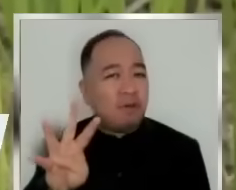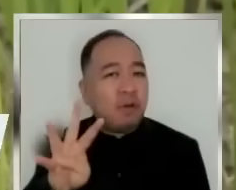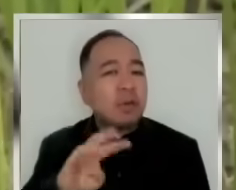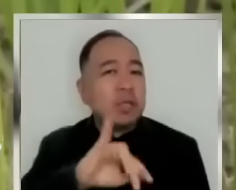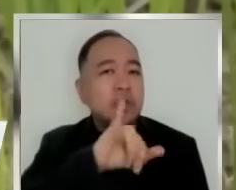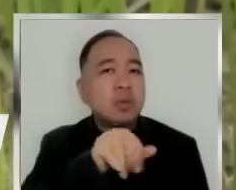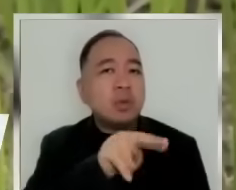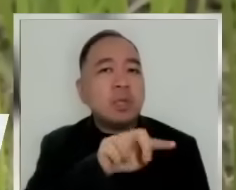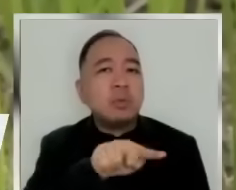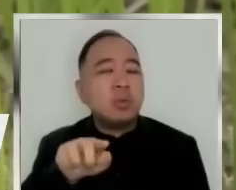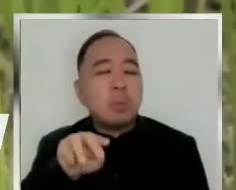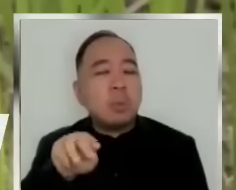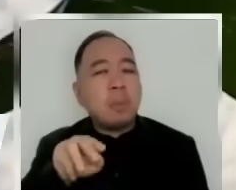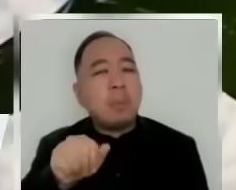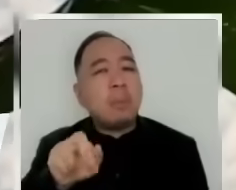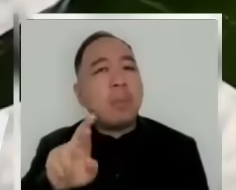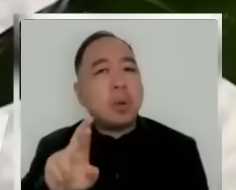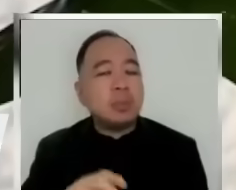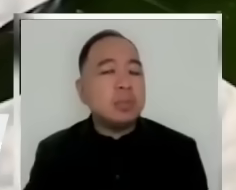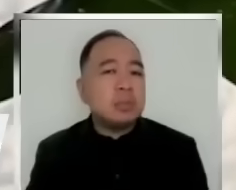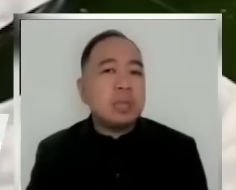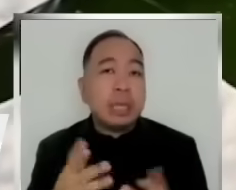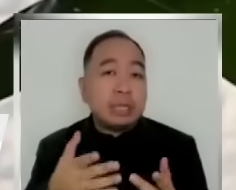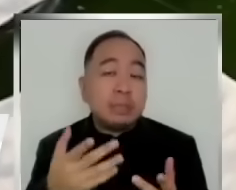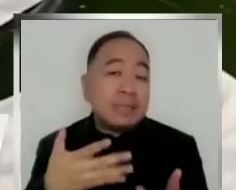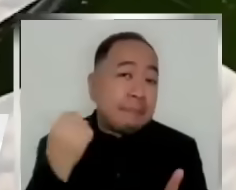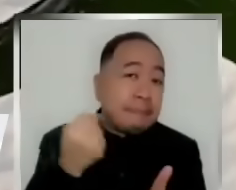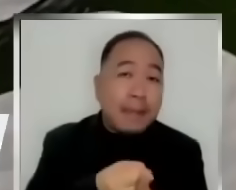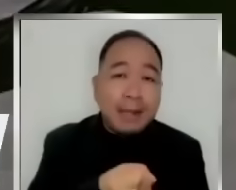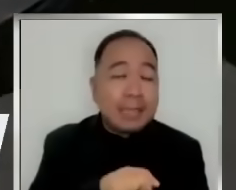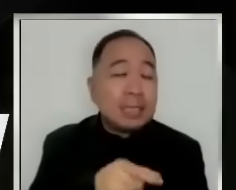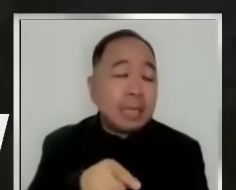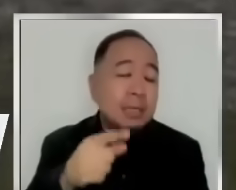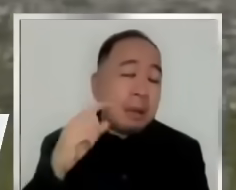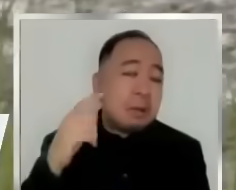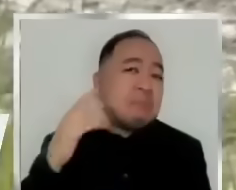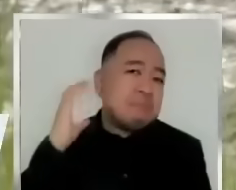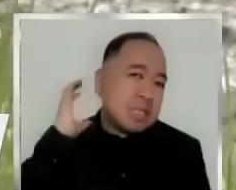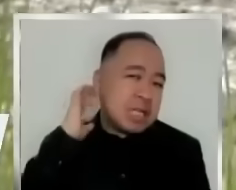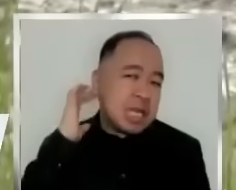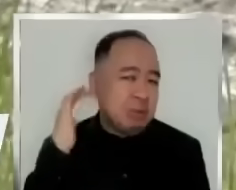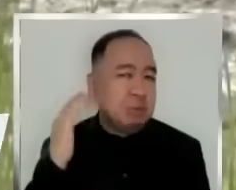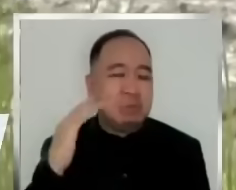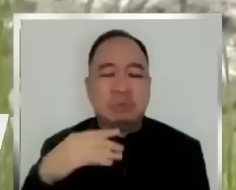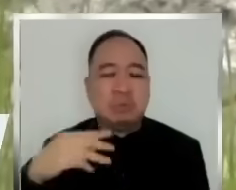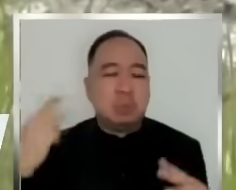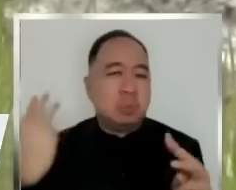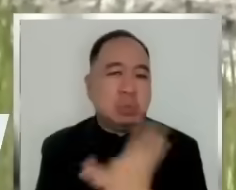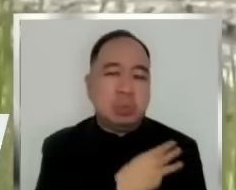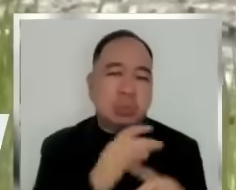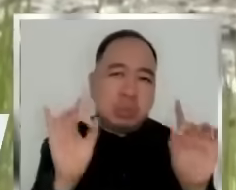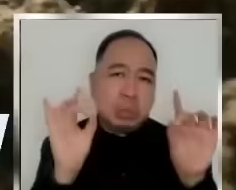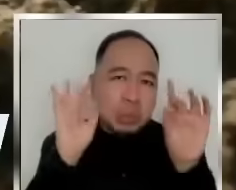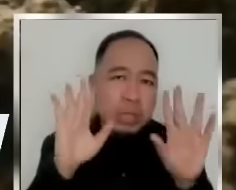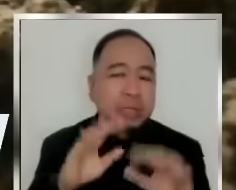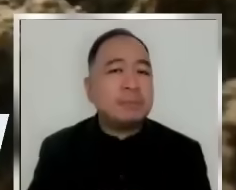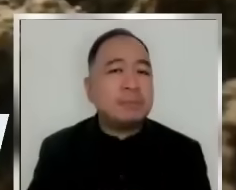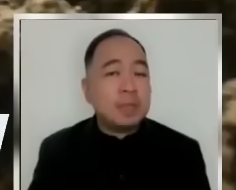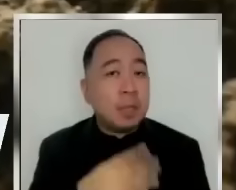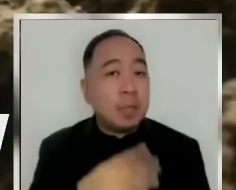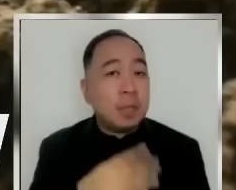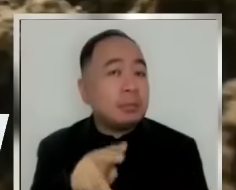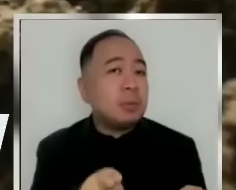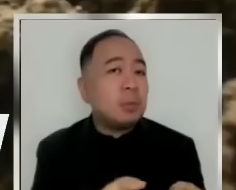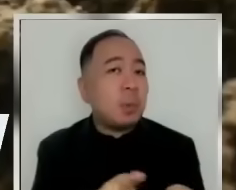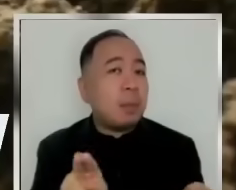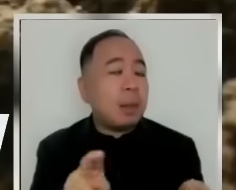Mindanao raw ang tinatayang pinakamaapektuhan ayon sa PAGASA. Sa normal na panahon kasi, mas konti